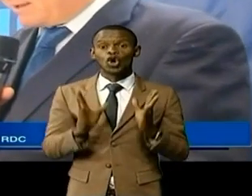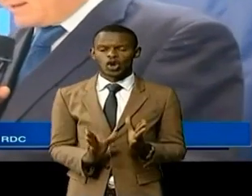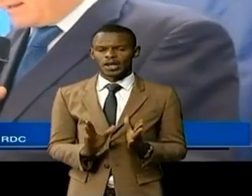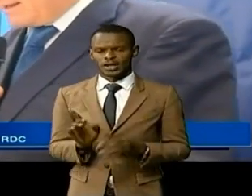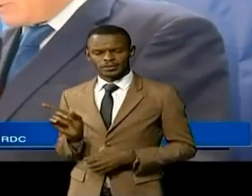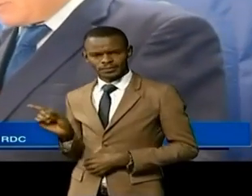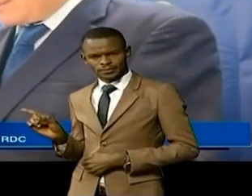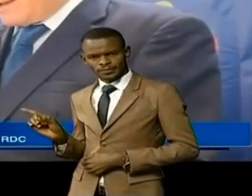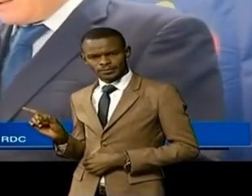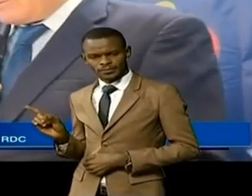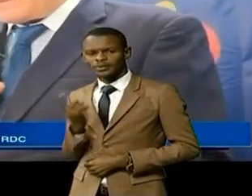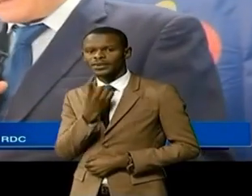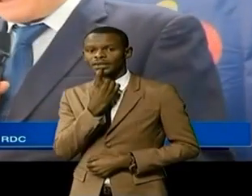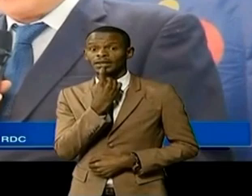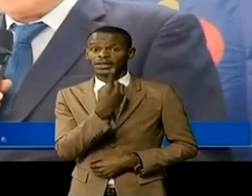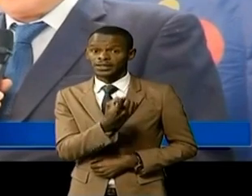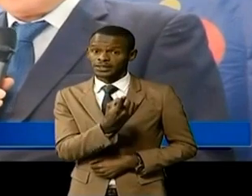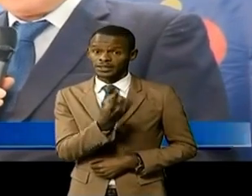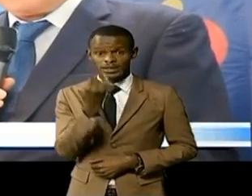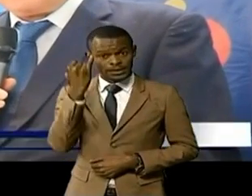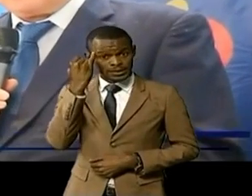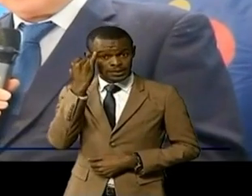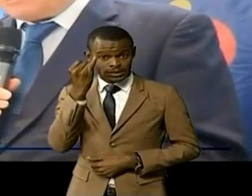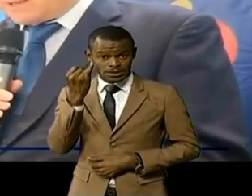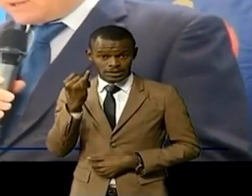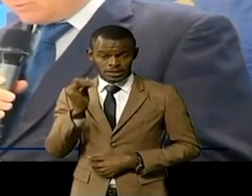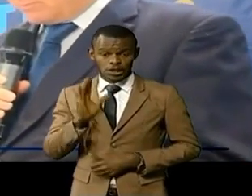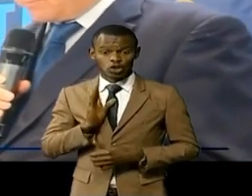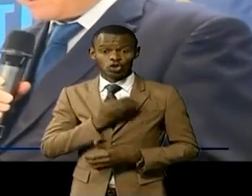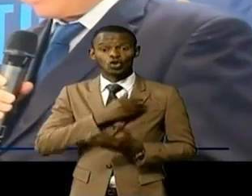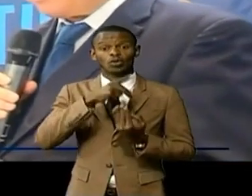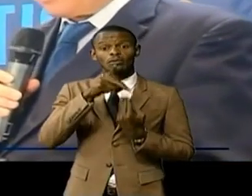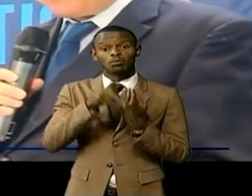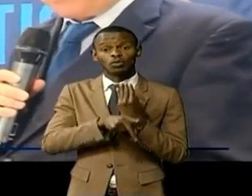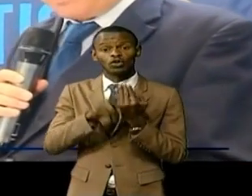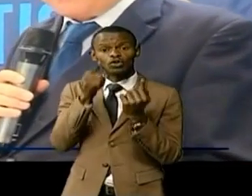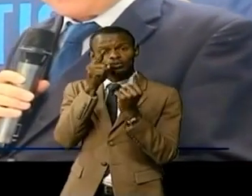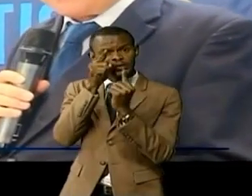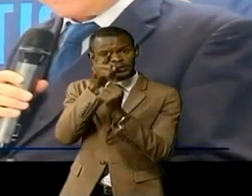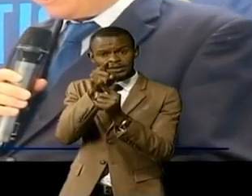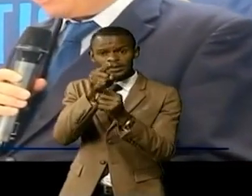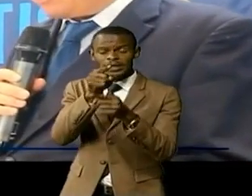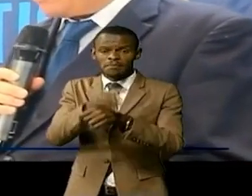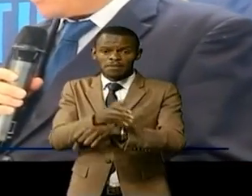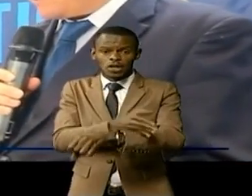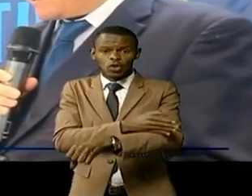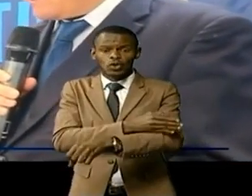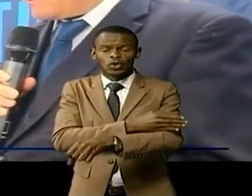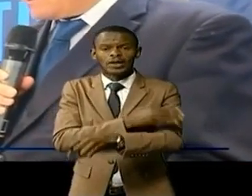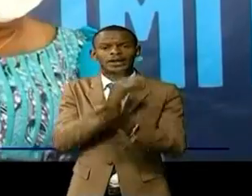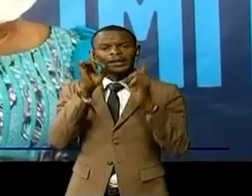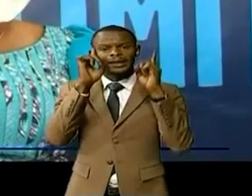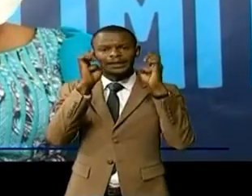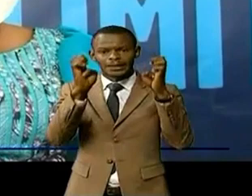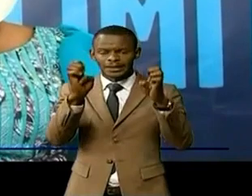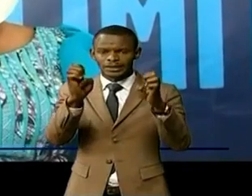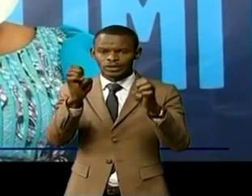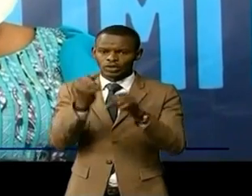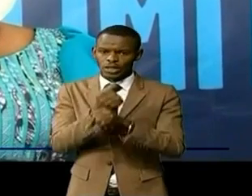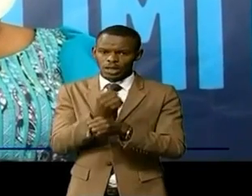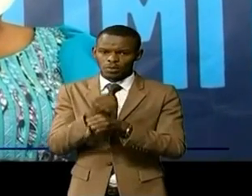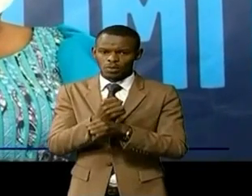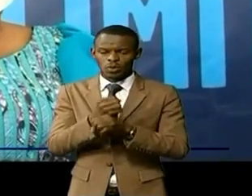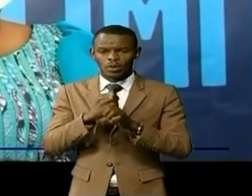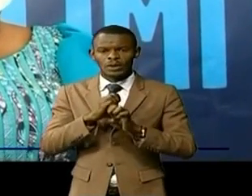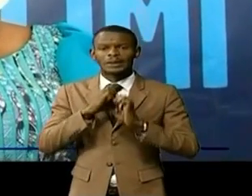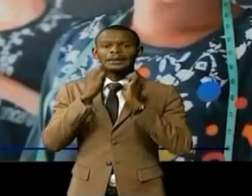d'améliorer les résultats en manière d'éducation, d'emploi et d'entrepreneuriat chez les jeunes